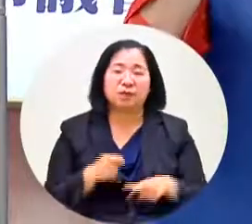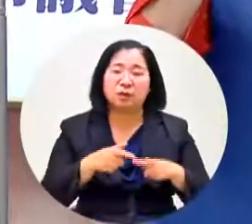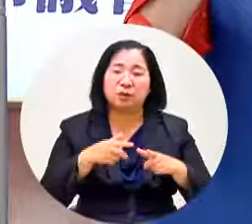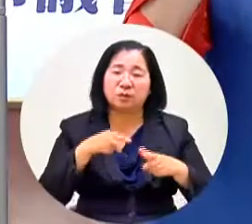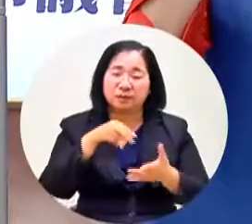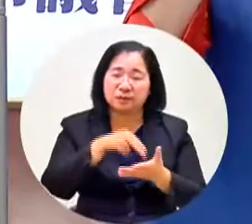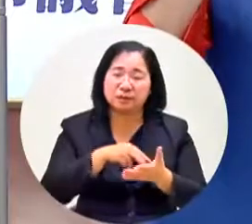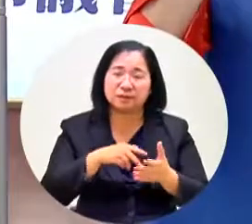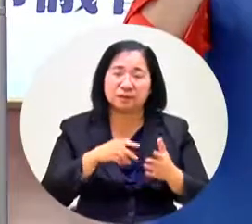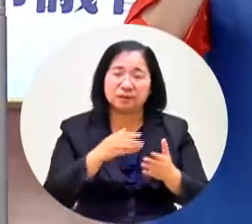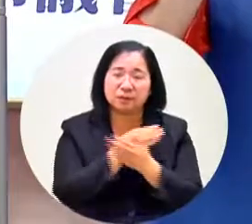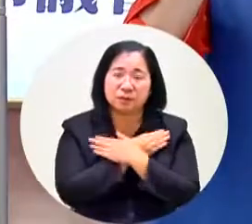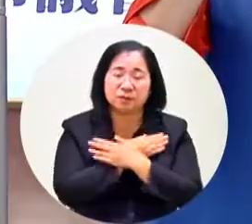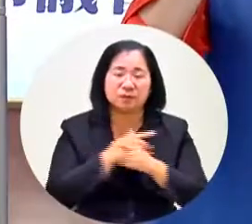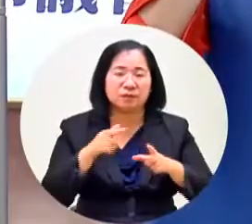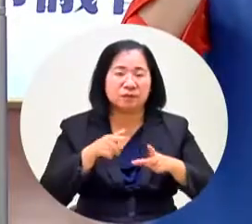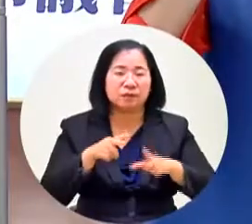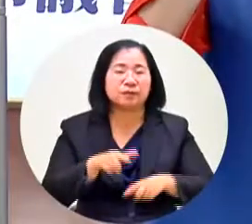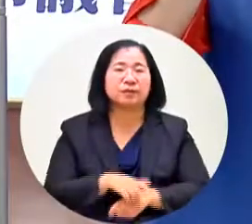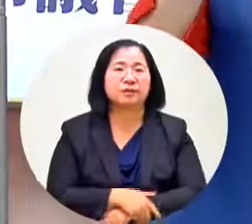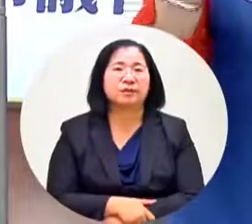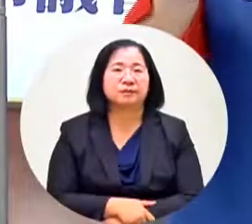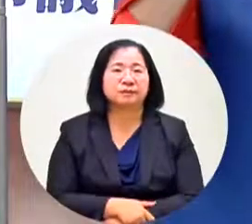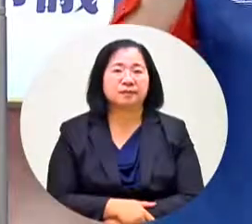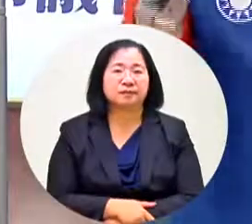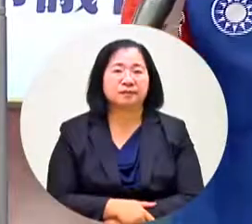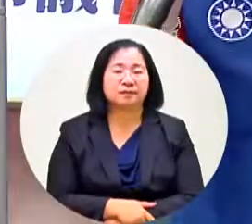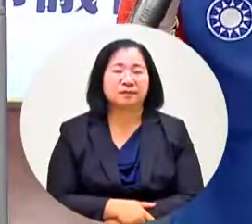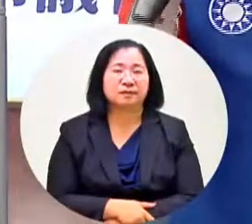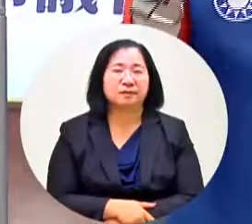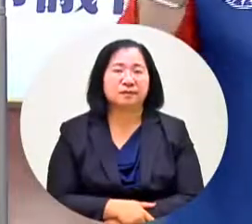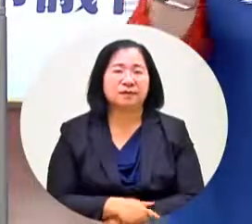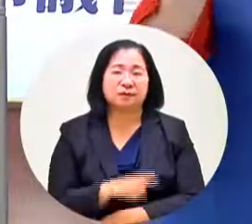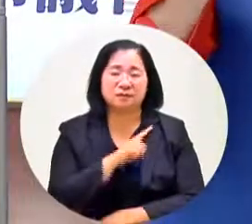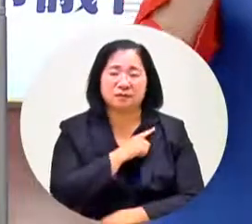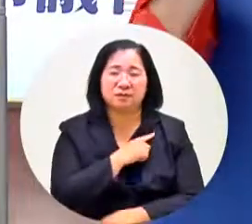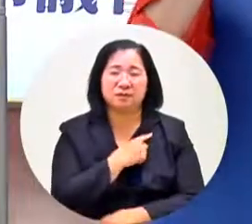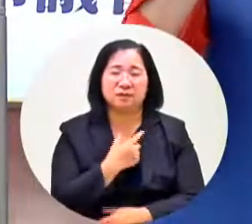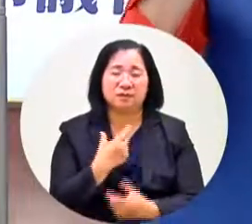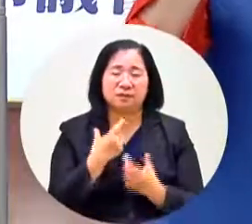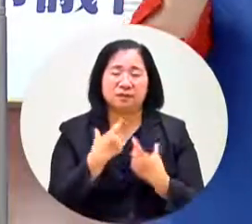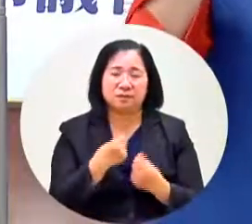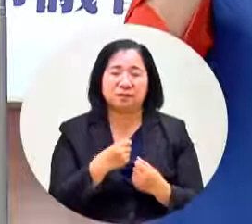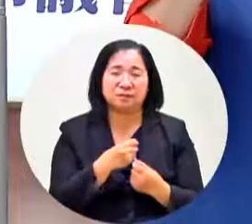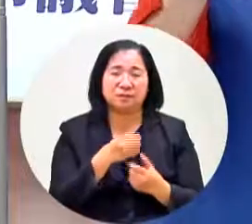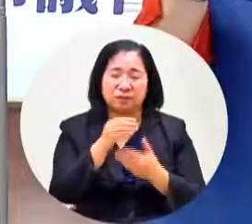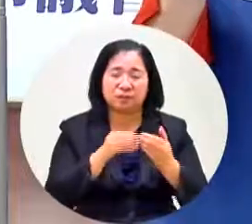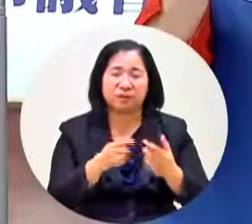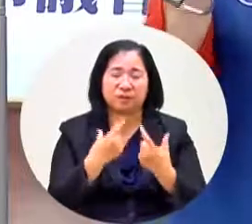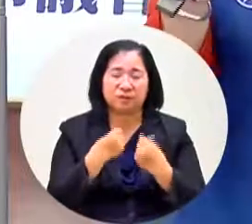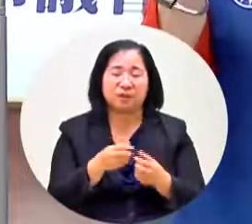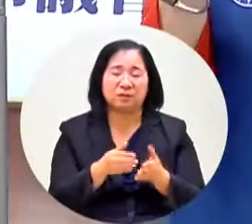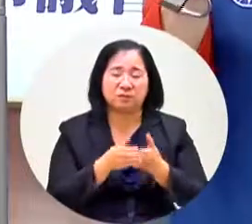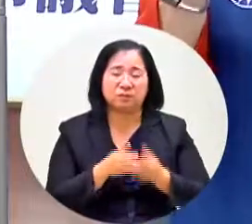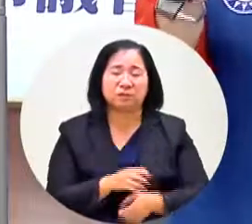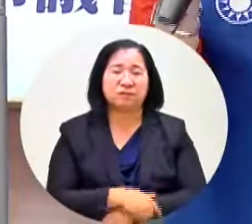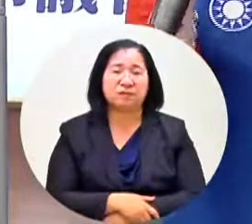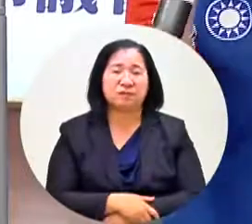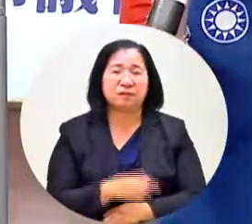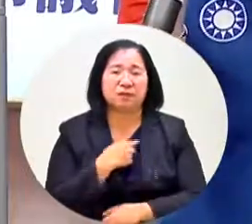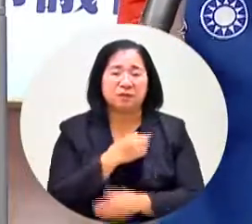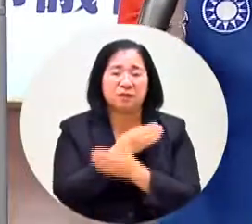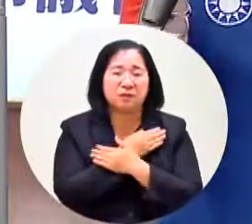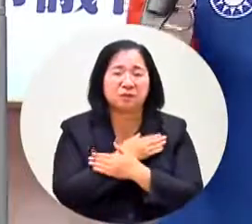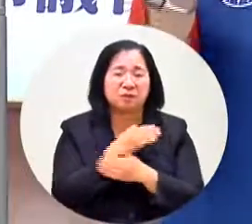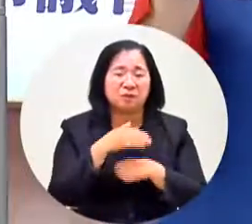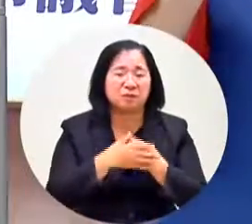们就是得处理这件事情，好吗？谢谢。 好，谢谢。那么，我想我也谢谢局长给我们这么善意